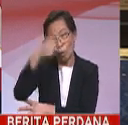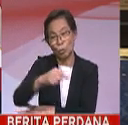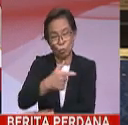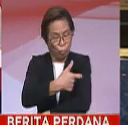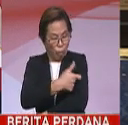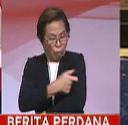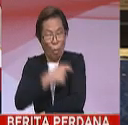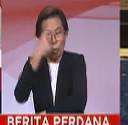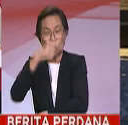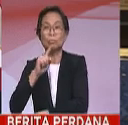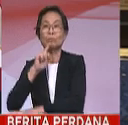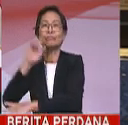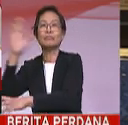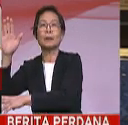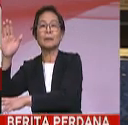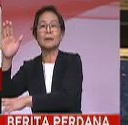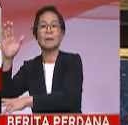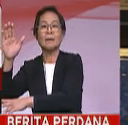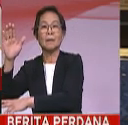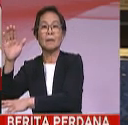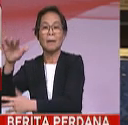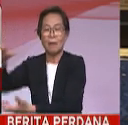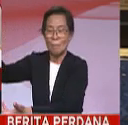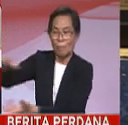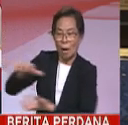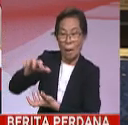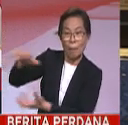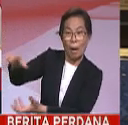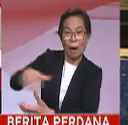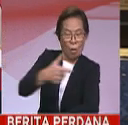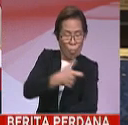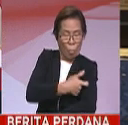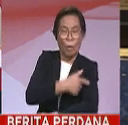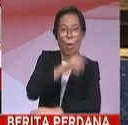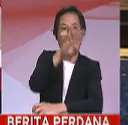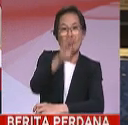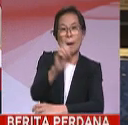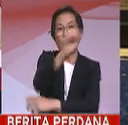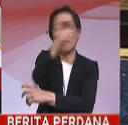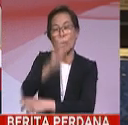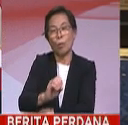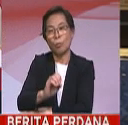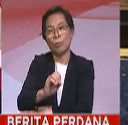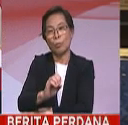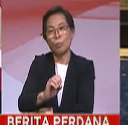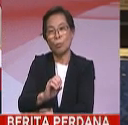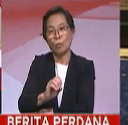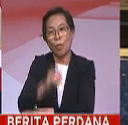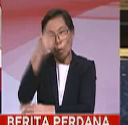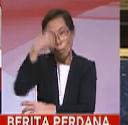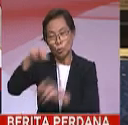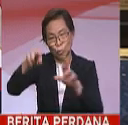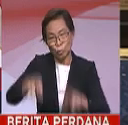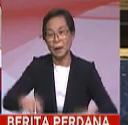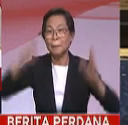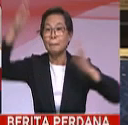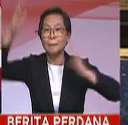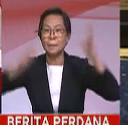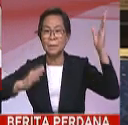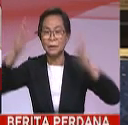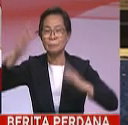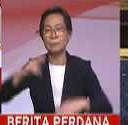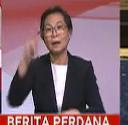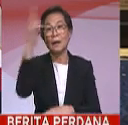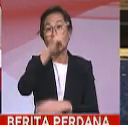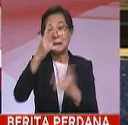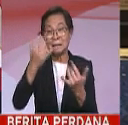untuk mendapatkan jaminan bekalan vaksin sebanyak 40% liputan populasi.